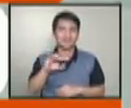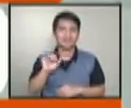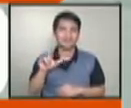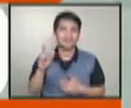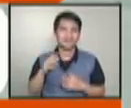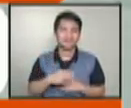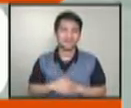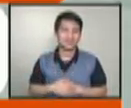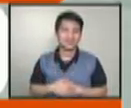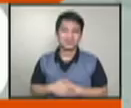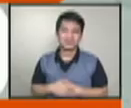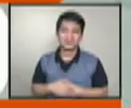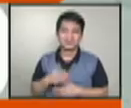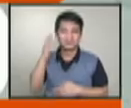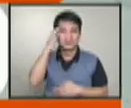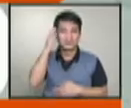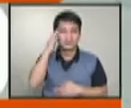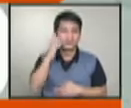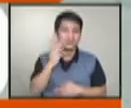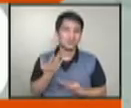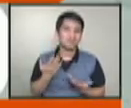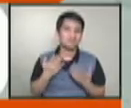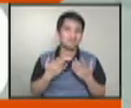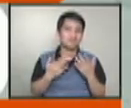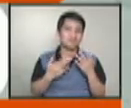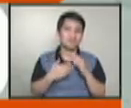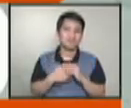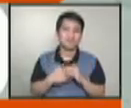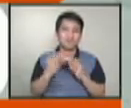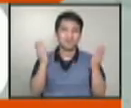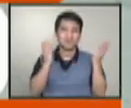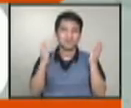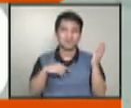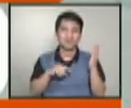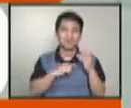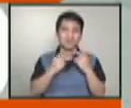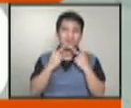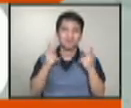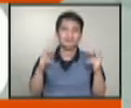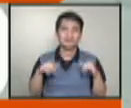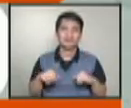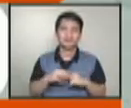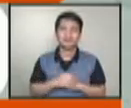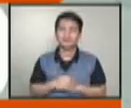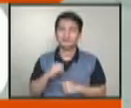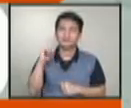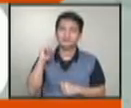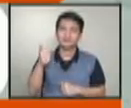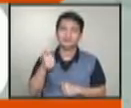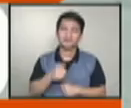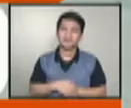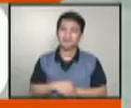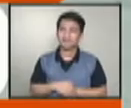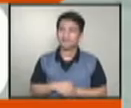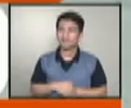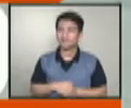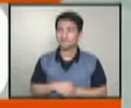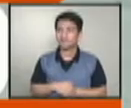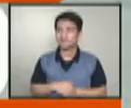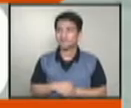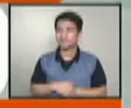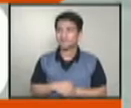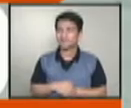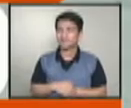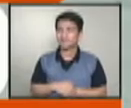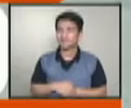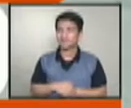naman po, Sir Raffy. Alam naman po namin na serbisyo publiko rin po ang ano niya. Okay. Sige po. Hindi, joke